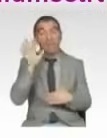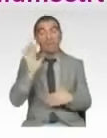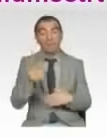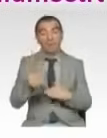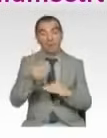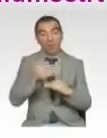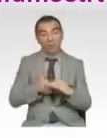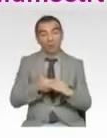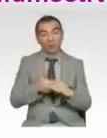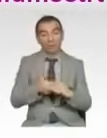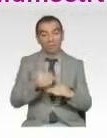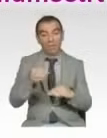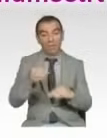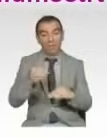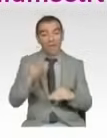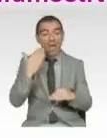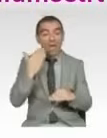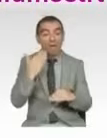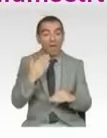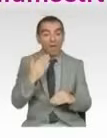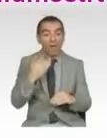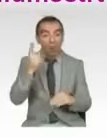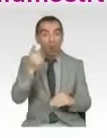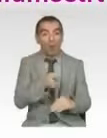önce, nem oranı çok yüksek.